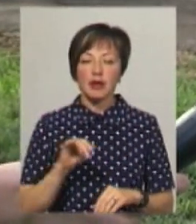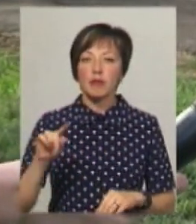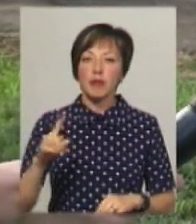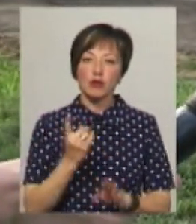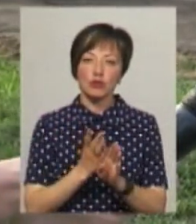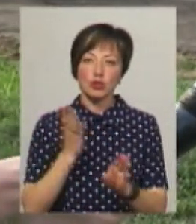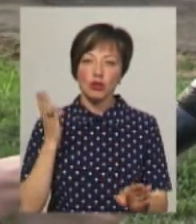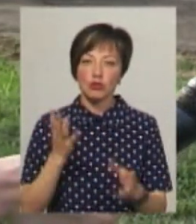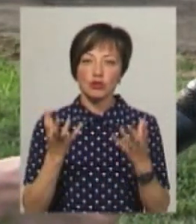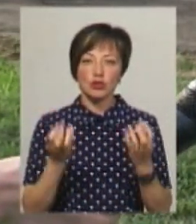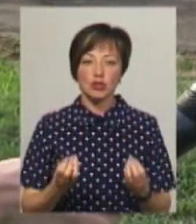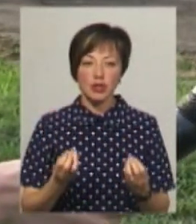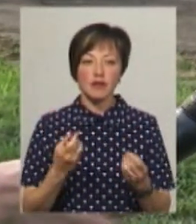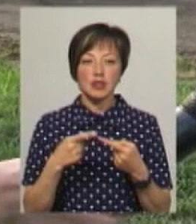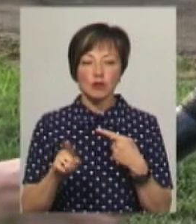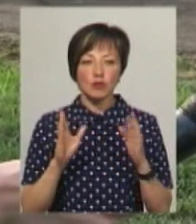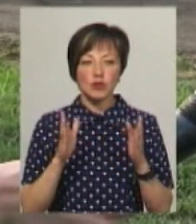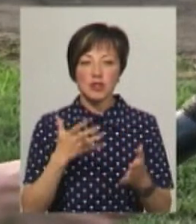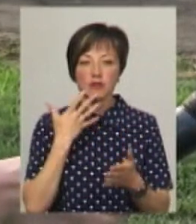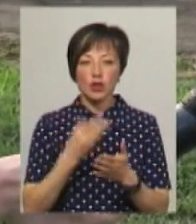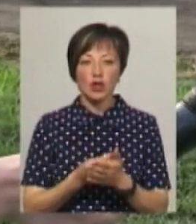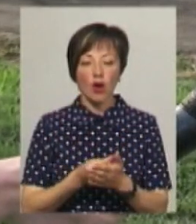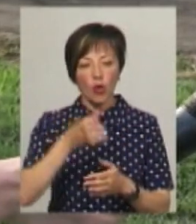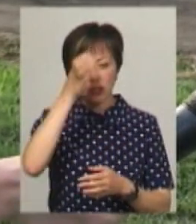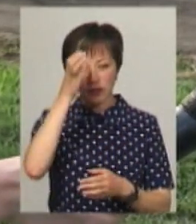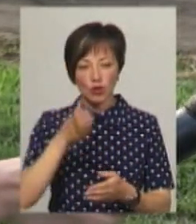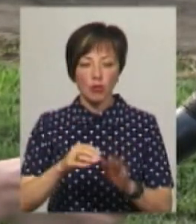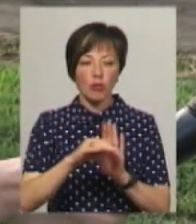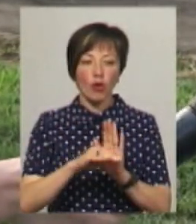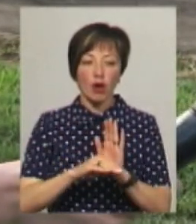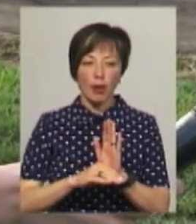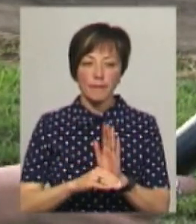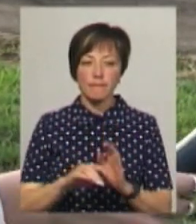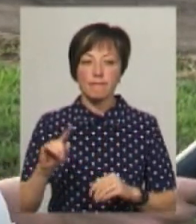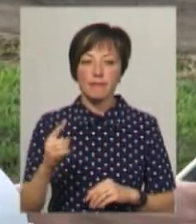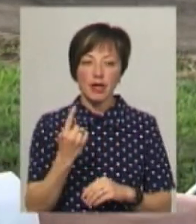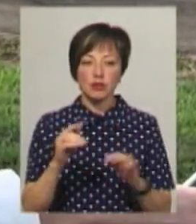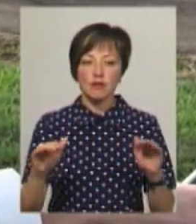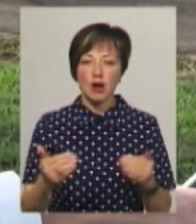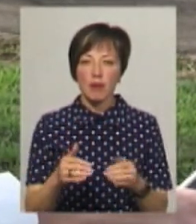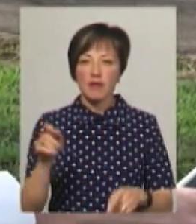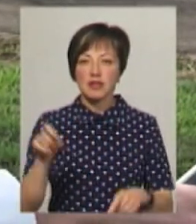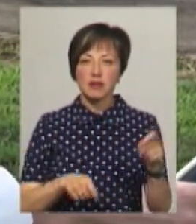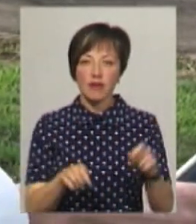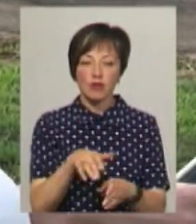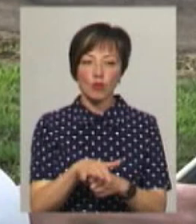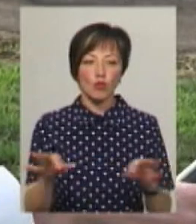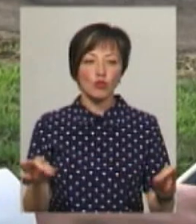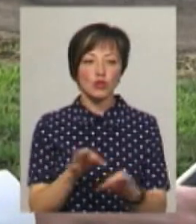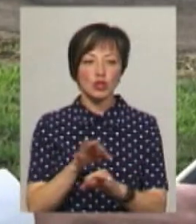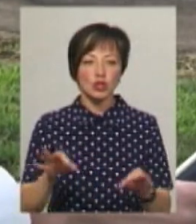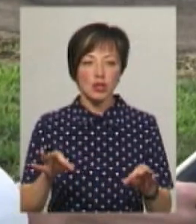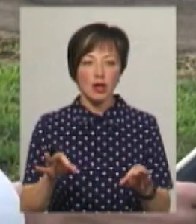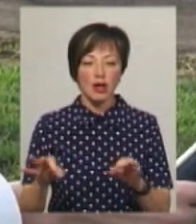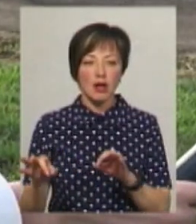насамперед ще відрізнятиметься своєю освітньою програмою, тому що вперше в рамках фестивалю відбудеться музична